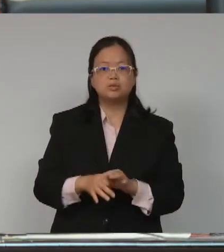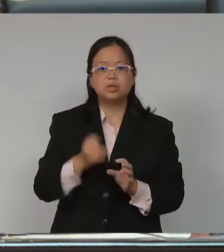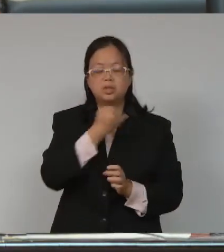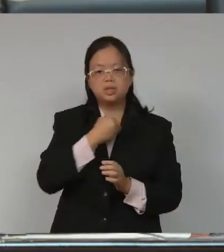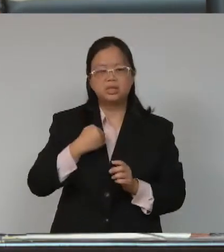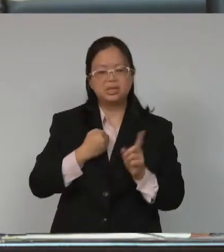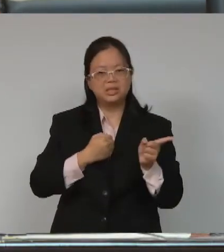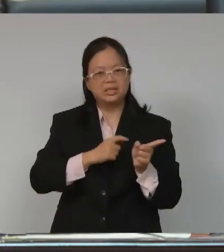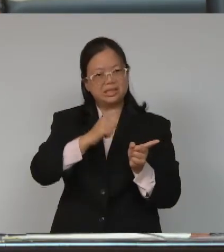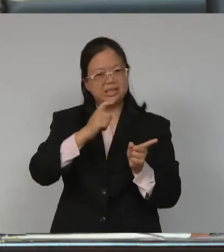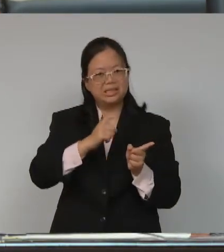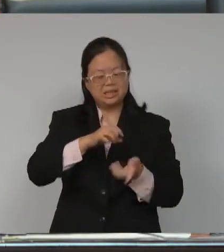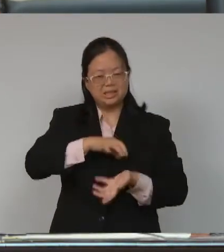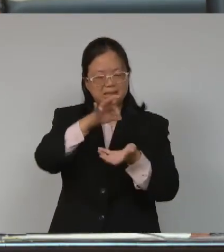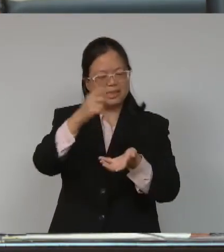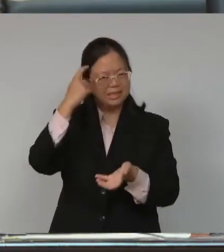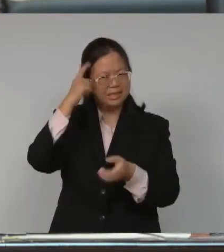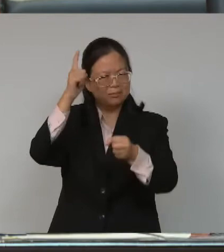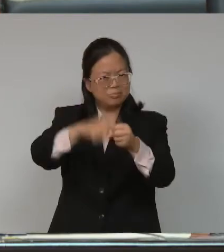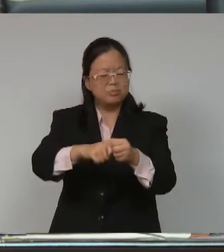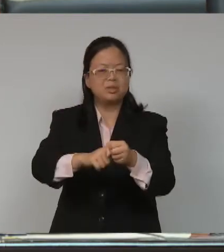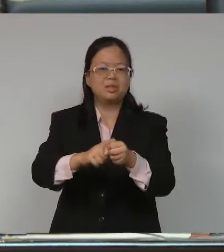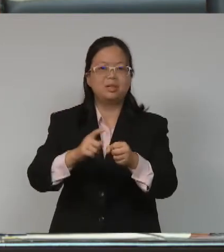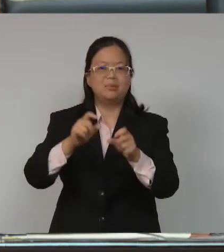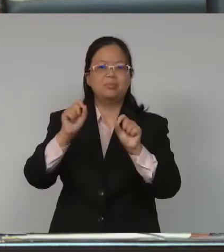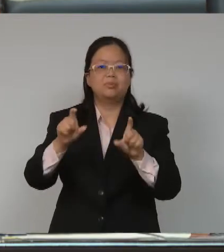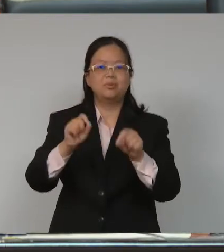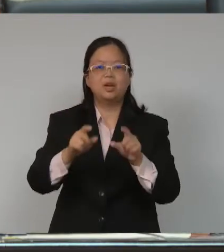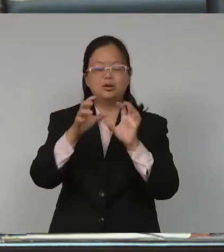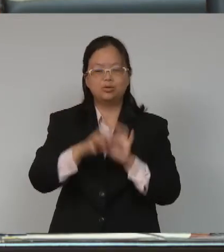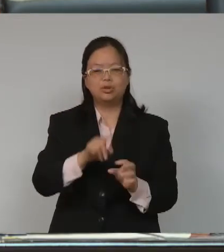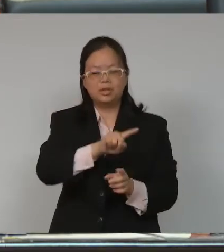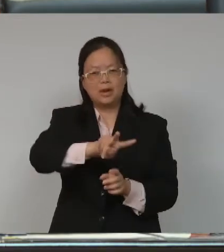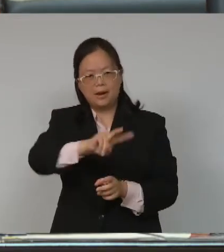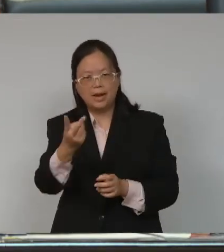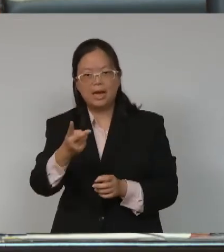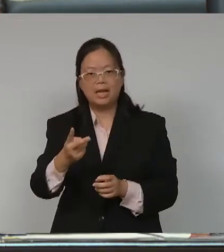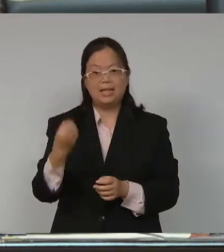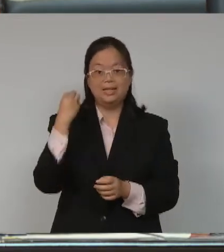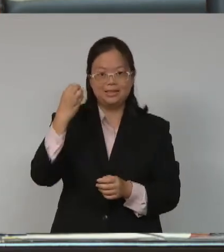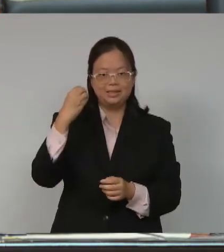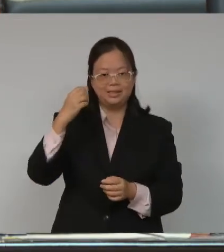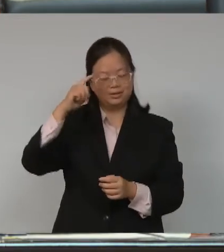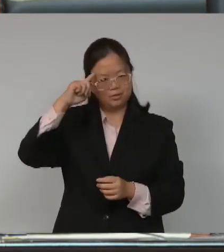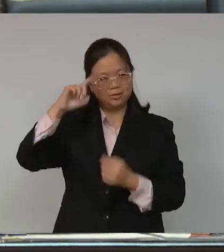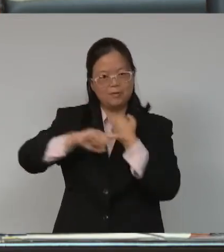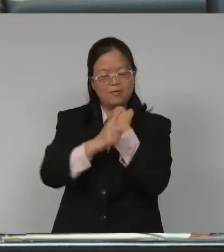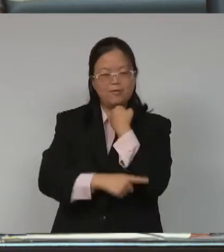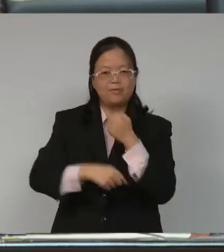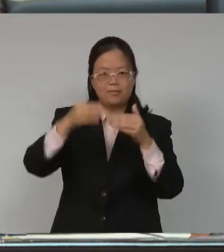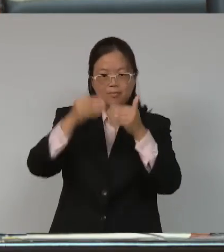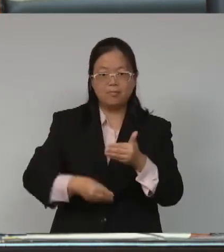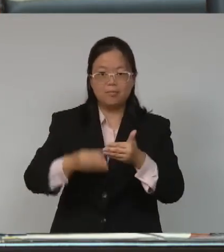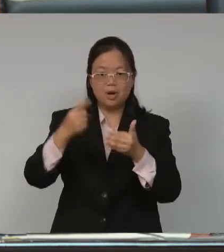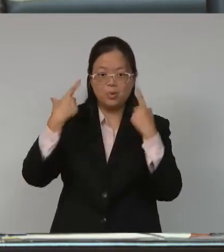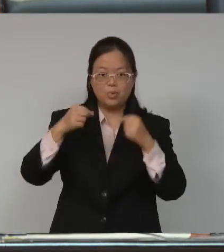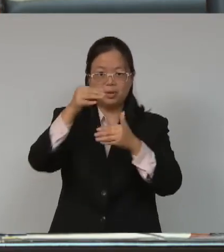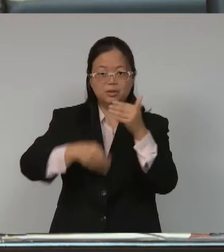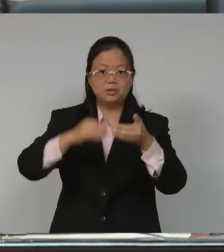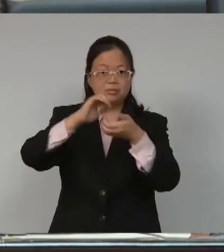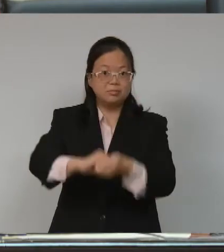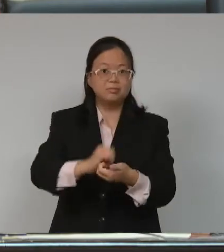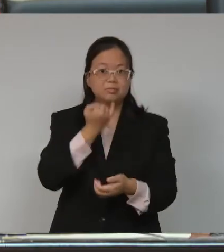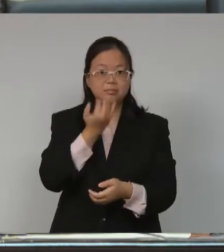更希望达到的效果，所以他希望采取的是一个立法原则的创制。但是我们现在可能要进一步问的问题就是说，我们是不是要赋